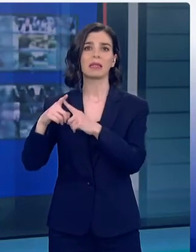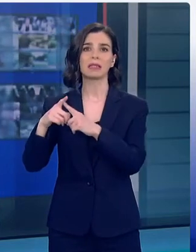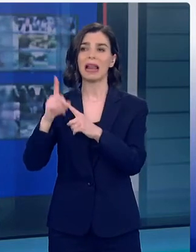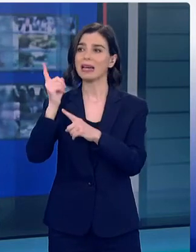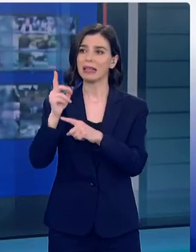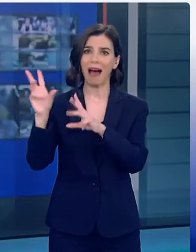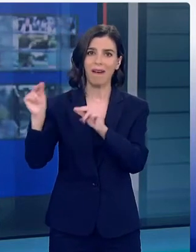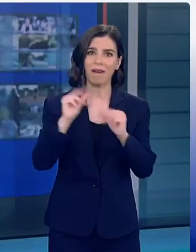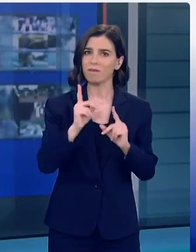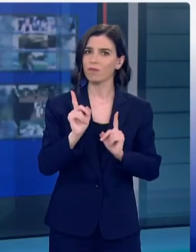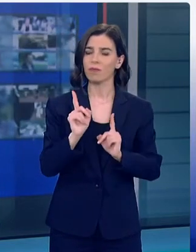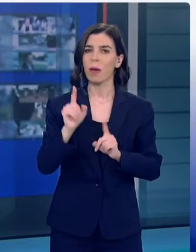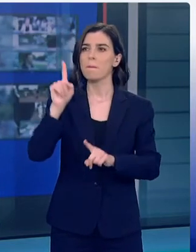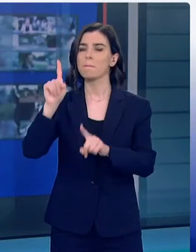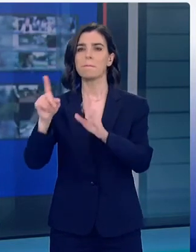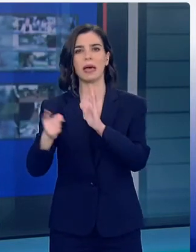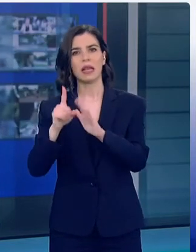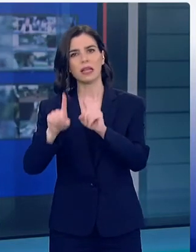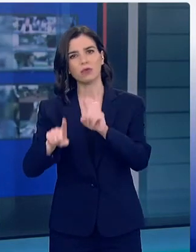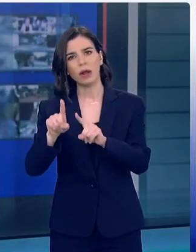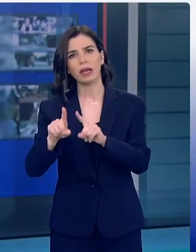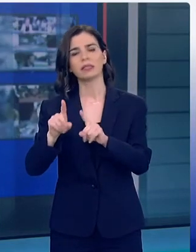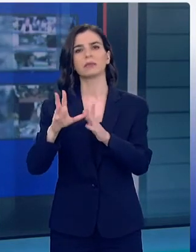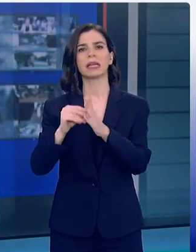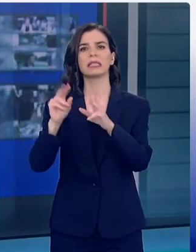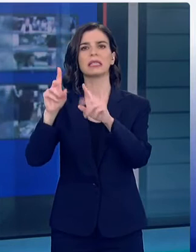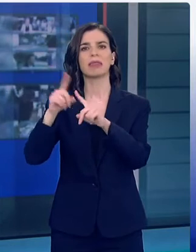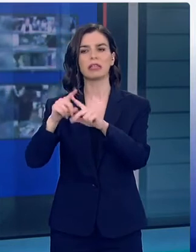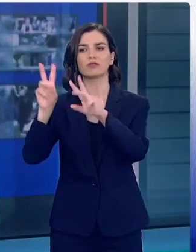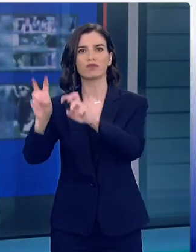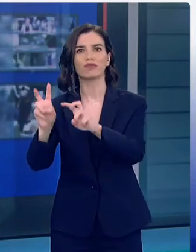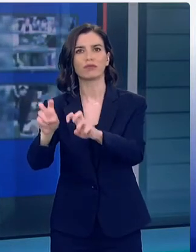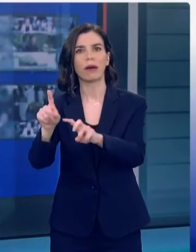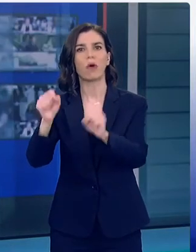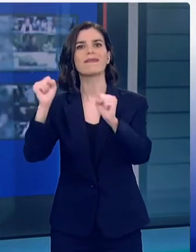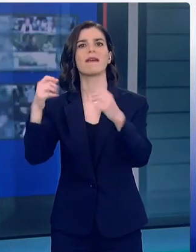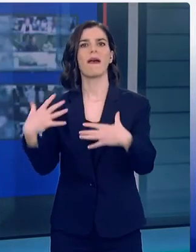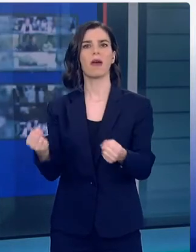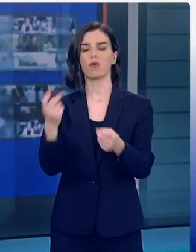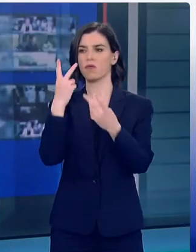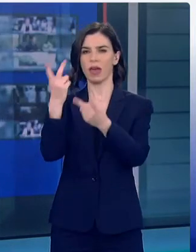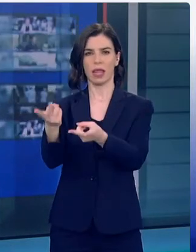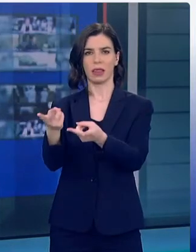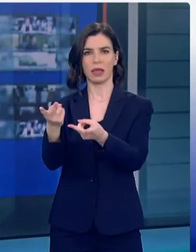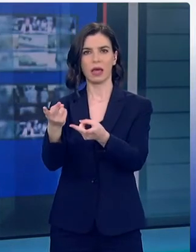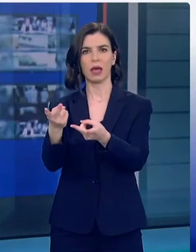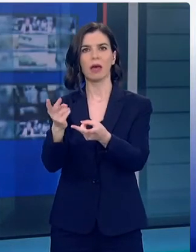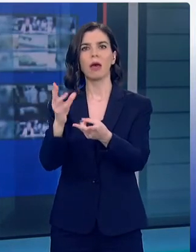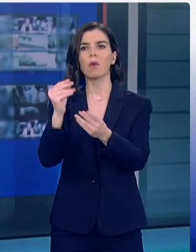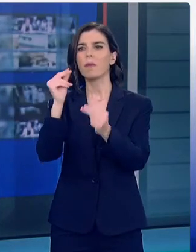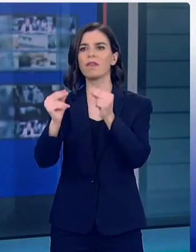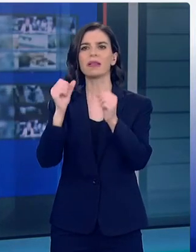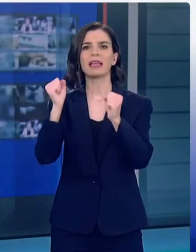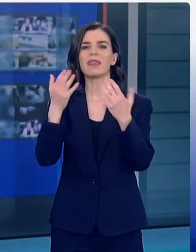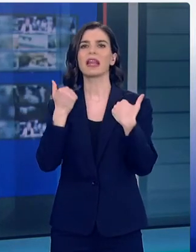κριτήρια. Δηλαδή, κάποιες χώρες έχουν κάνει μια ανισομερή κατανομή των τεστ σε ανθρώπους οι οποίοι είναι υγιείς και δεν έχουν πολλά